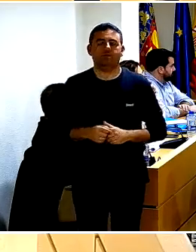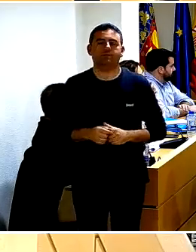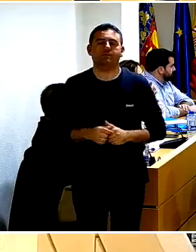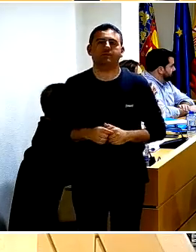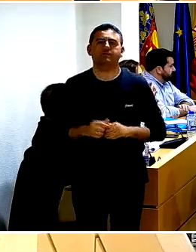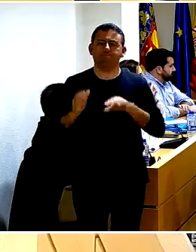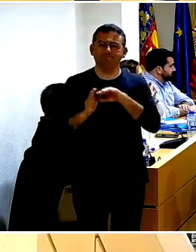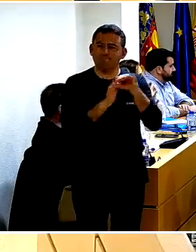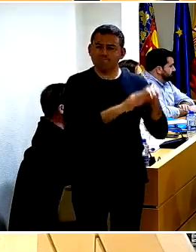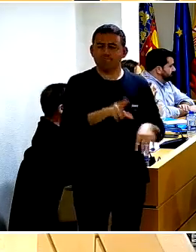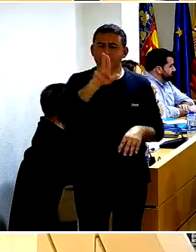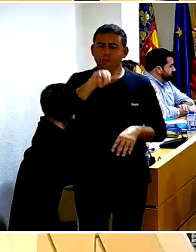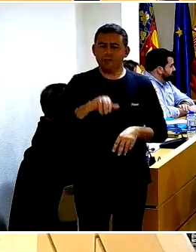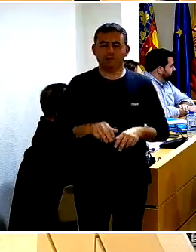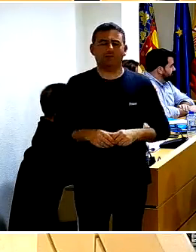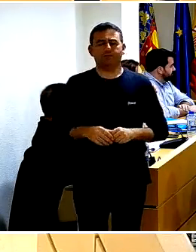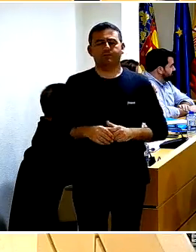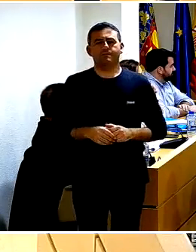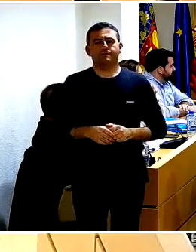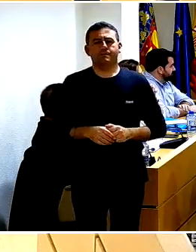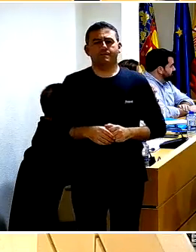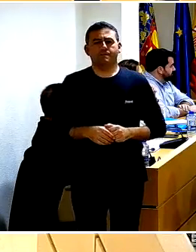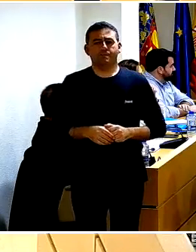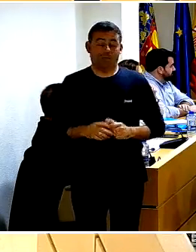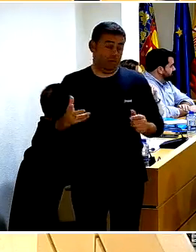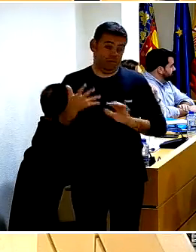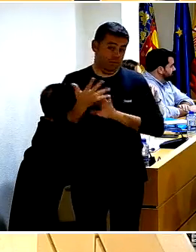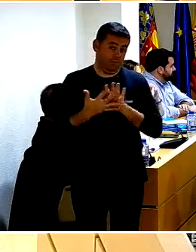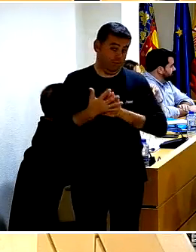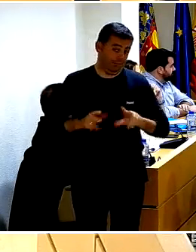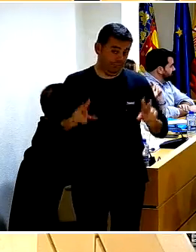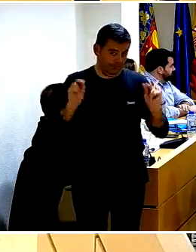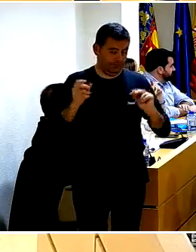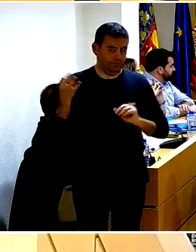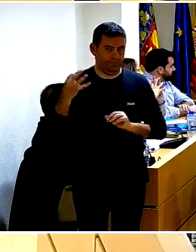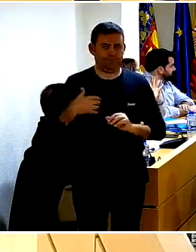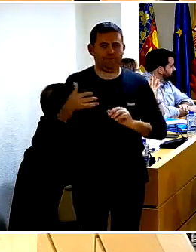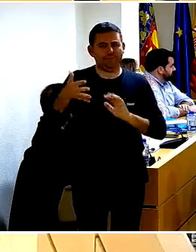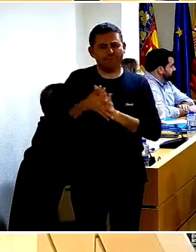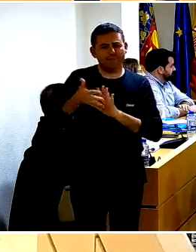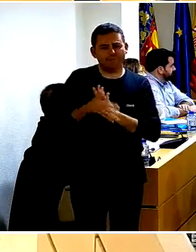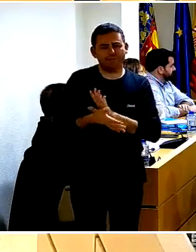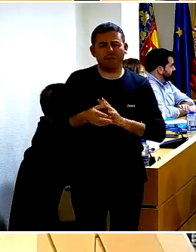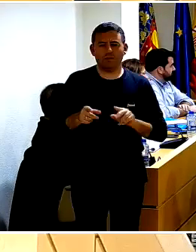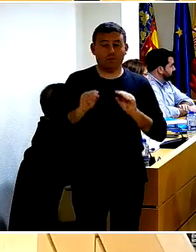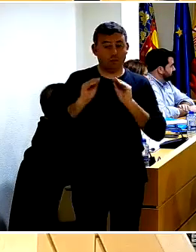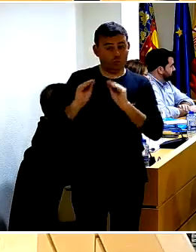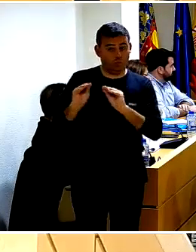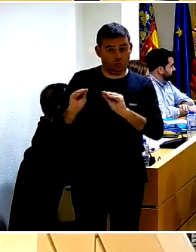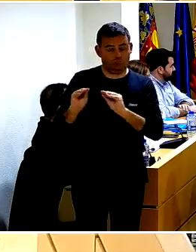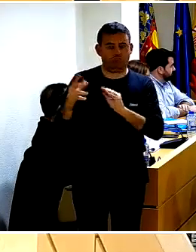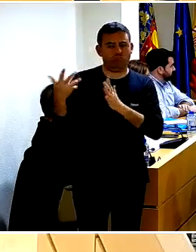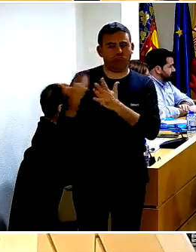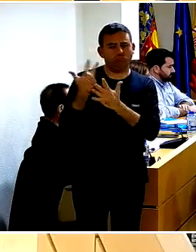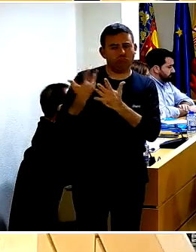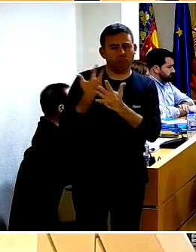una qüestió que també, i en això acaba, vostè trau en pits de totes les coses que se varen fer